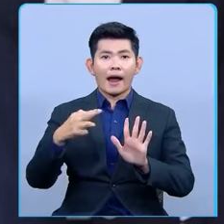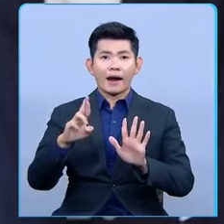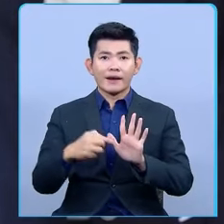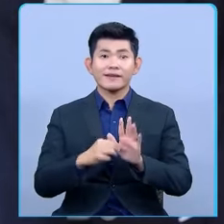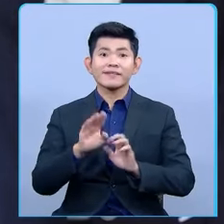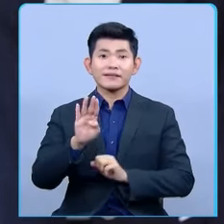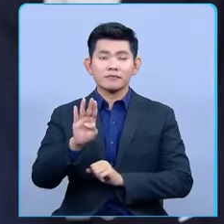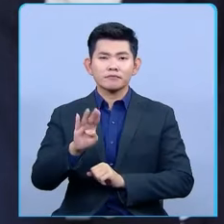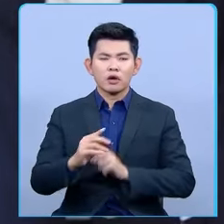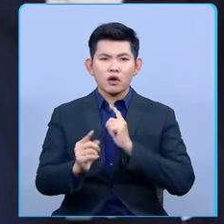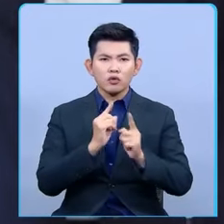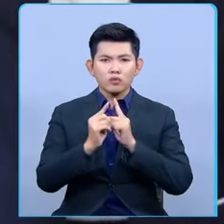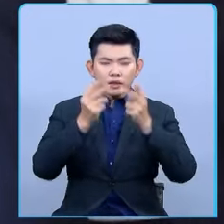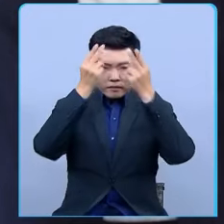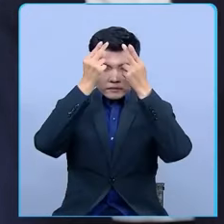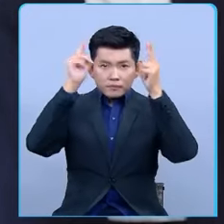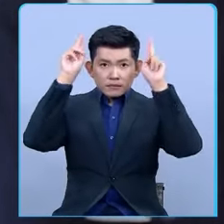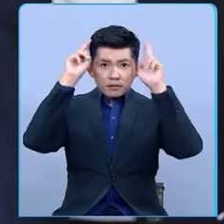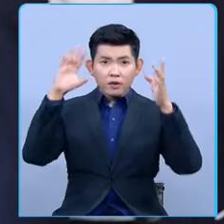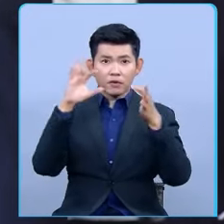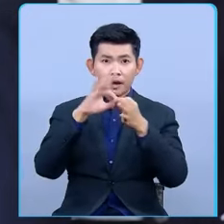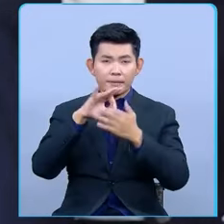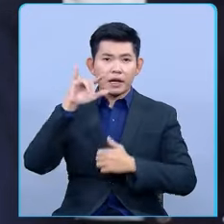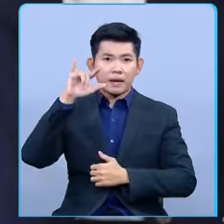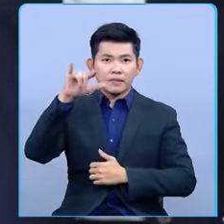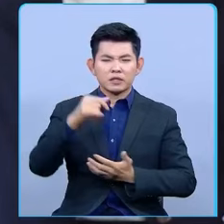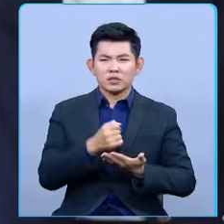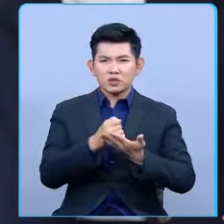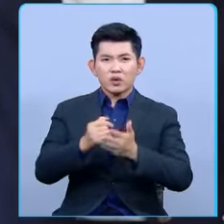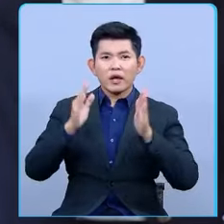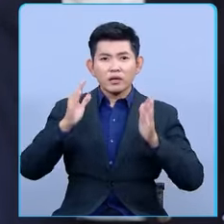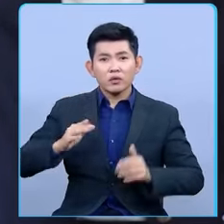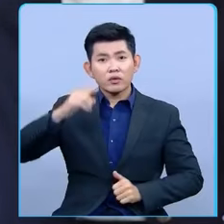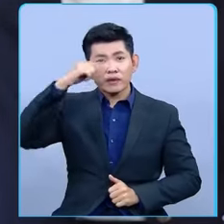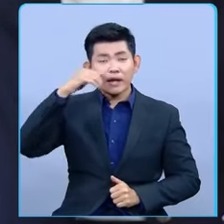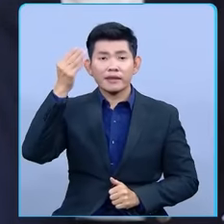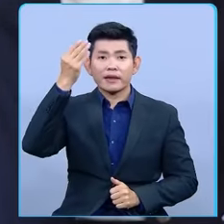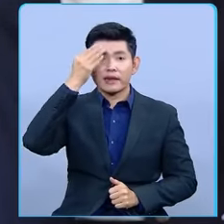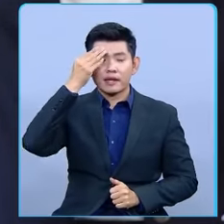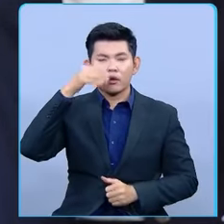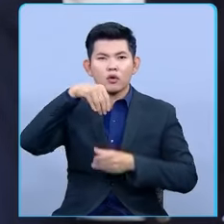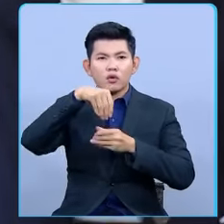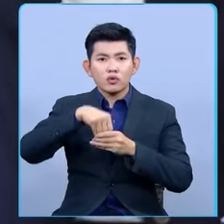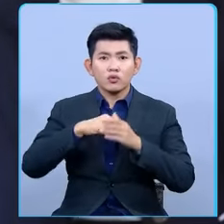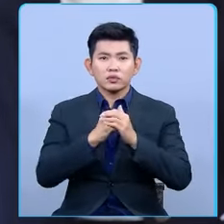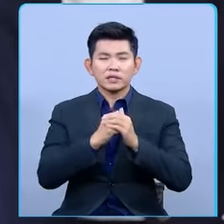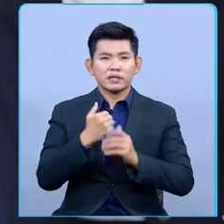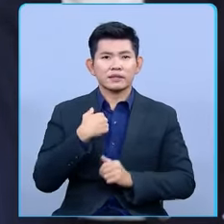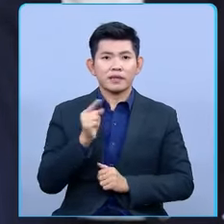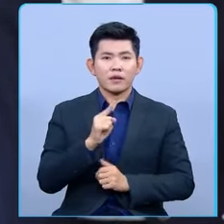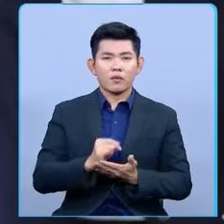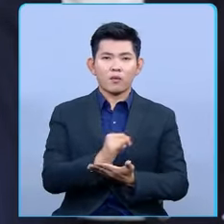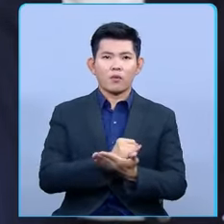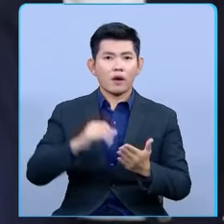กับทางการซาอุดีอาระเบียเกี่ยวกับเส้นทางการบินช่วยเหลือคนไทยในอิสราเอลและระหว่างเยือนจีนนายกเศรษฐาก็วาดภาพภาพหนึ่งคุณผู้ช